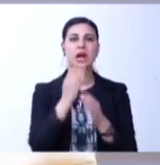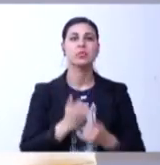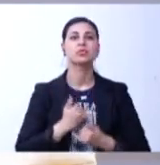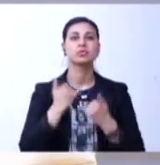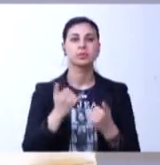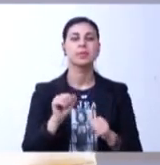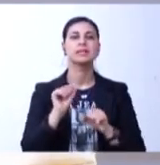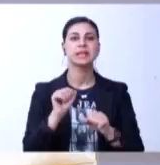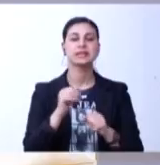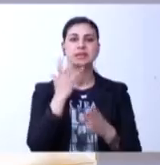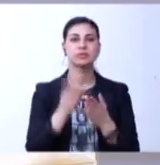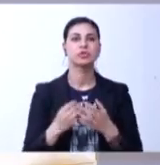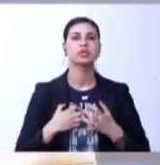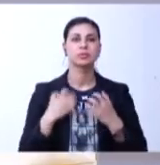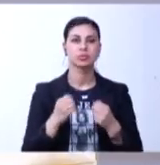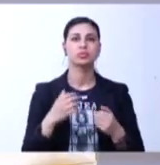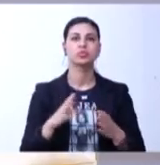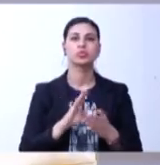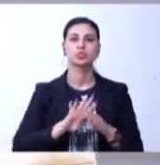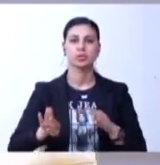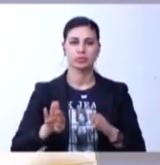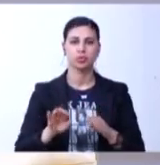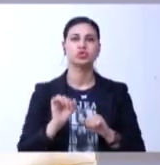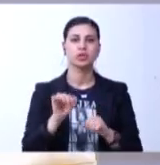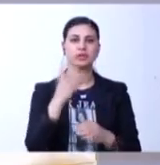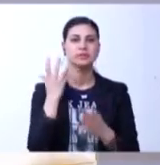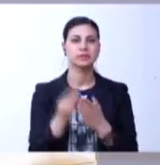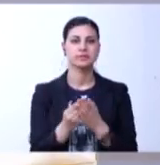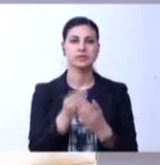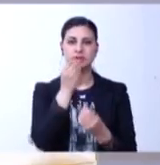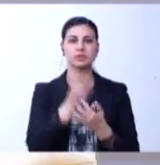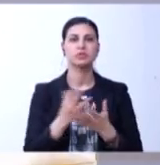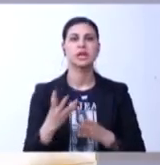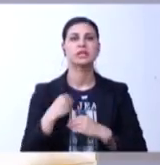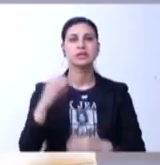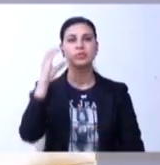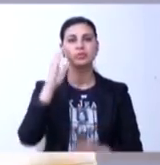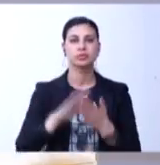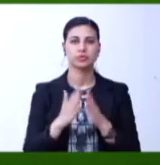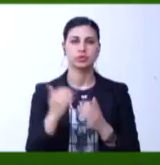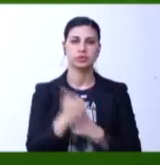დაიცავს თქვენს ჯანმრთელობას, უსაფრთხოდ შეინახავს თქვენს პროდუქტებს. ერთად მოვისმინოთ ამ კვირის ვიქტორინის პირობა.